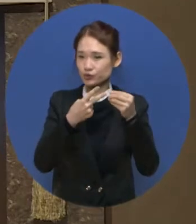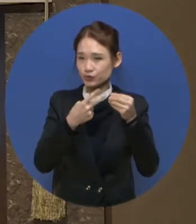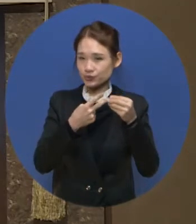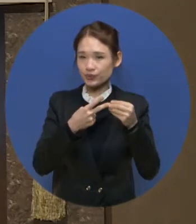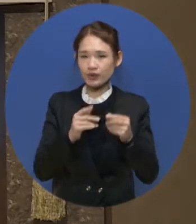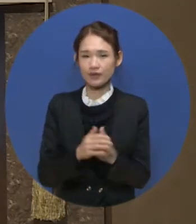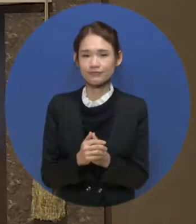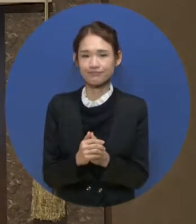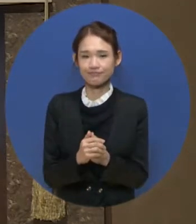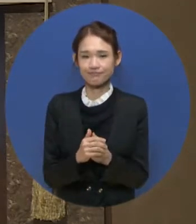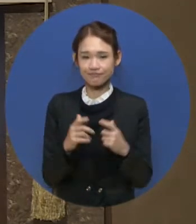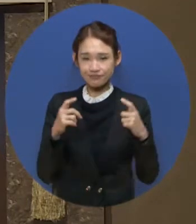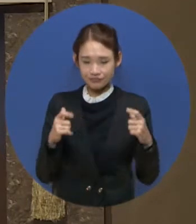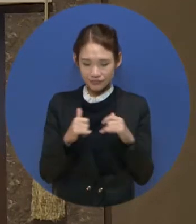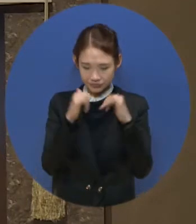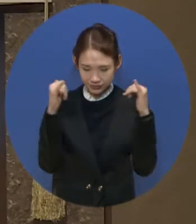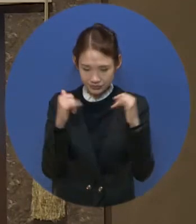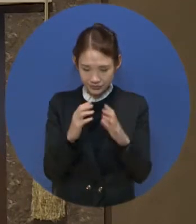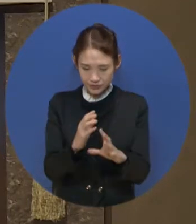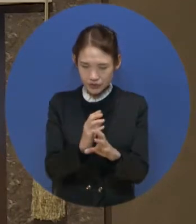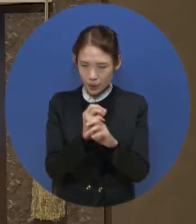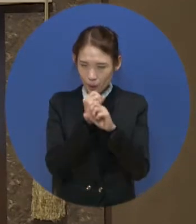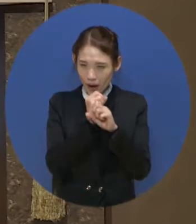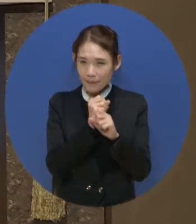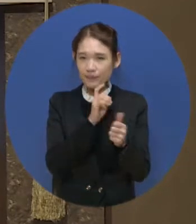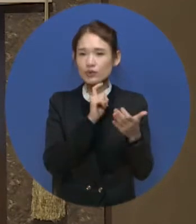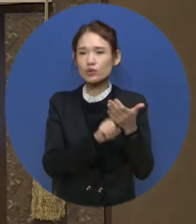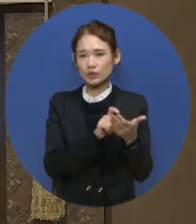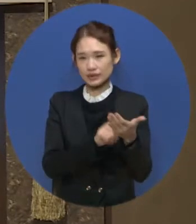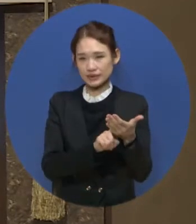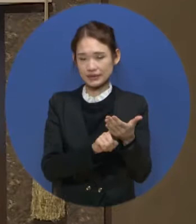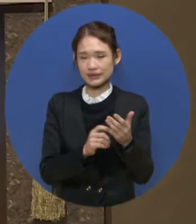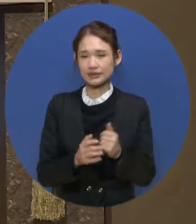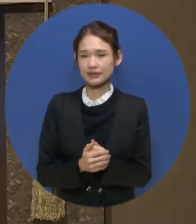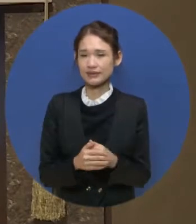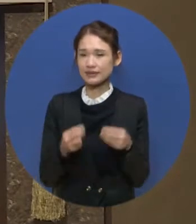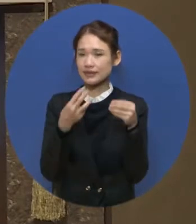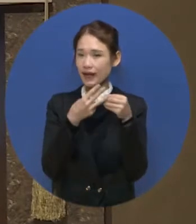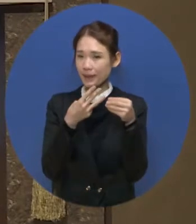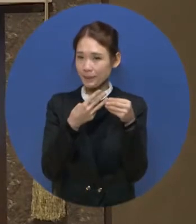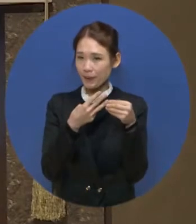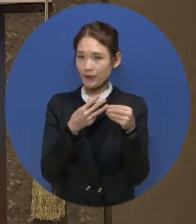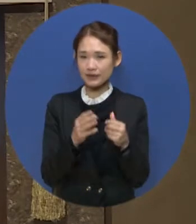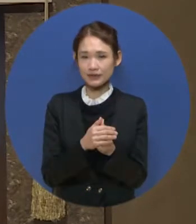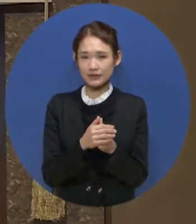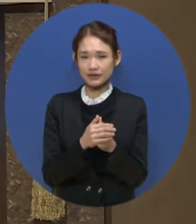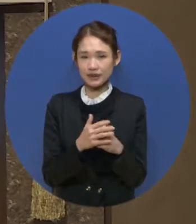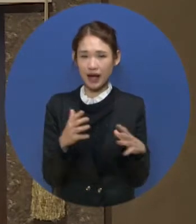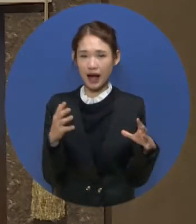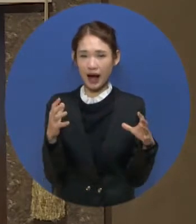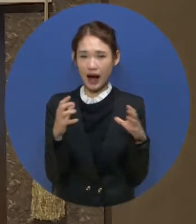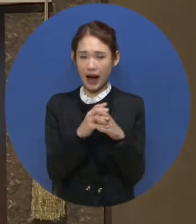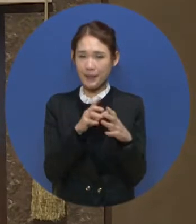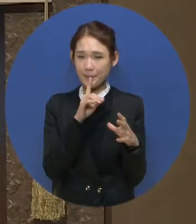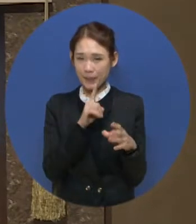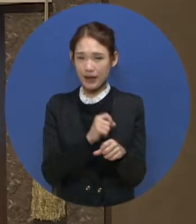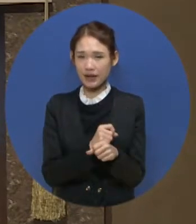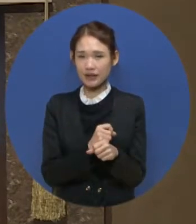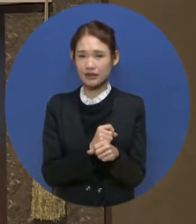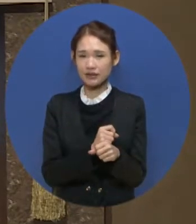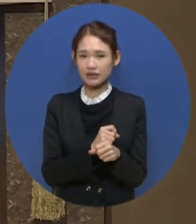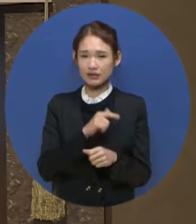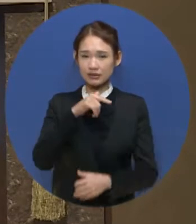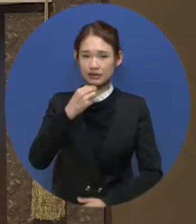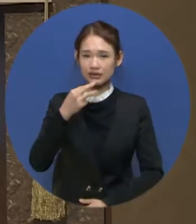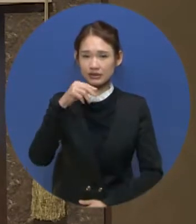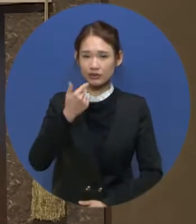번째는 지역사회 통합을 촉진하겠다. 네. 세 번째는 좀 이게 합성어인데요.